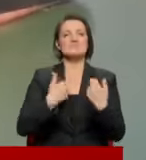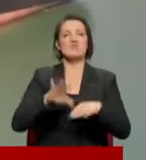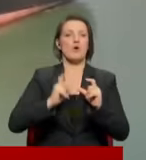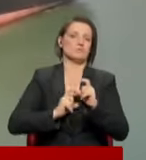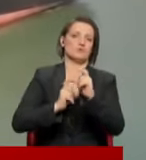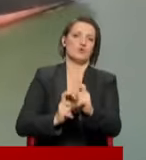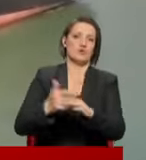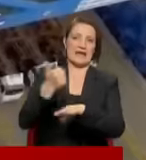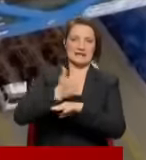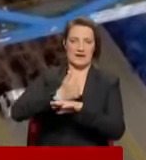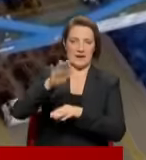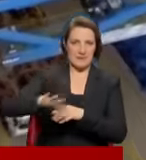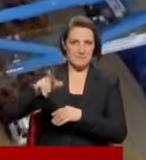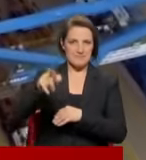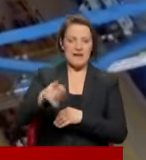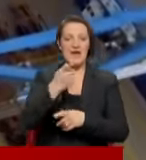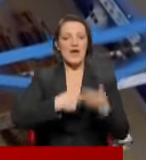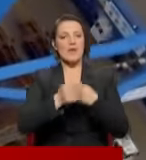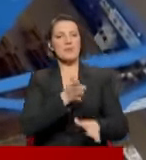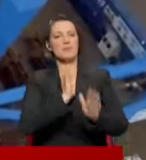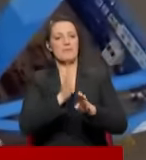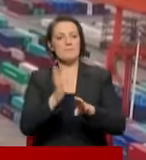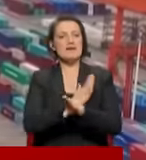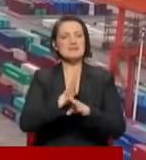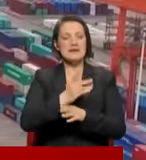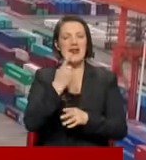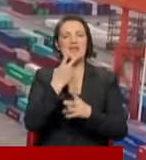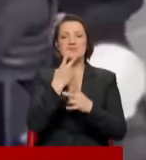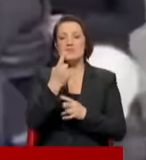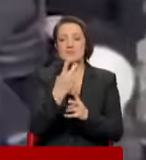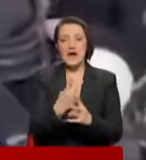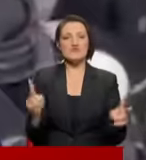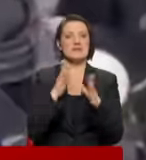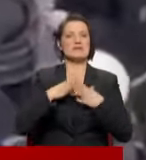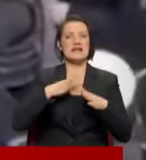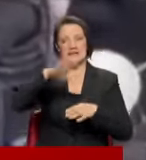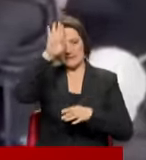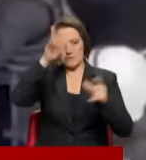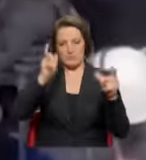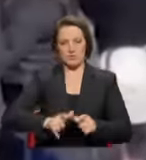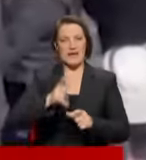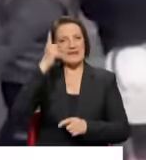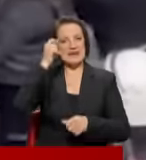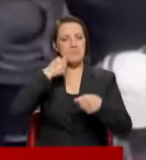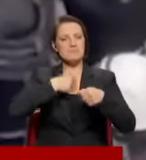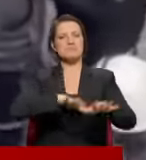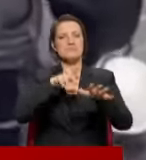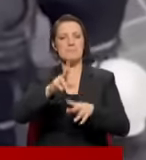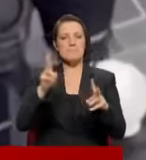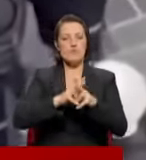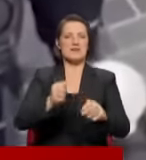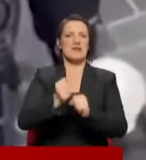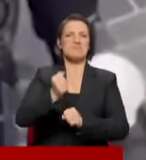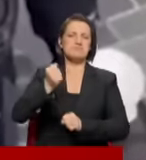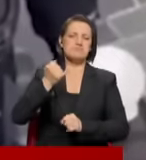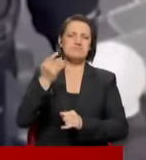sorularını sordu iktidara. İhracata devam edilen ürünlerin açıklanmasını istedi. İstanbul'da İsrail protestosunda polisin sert